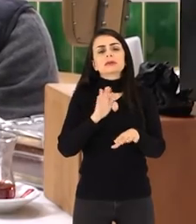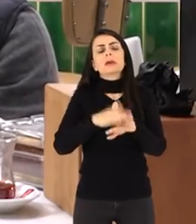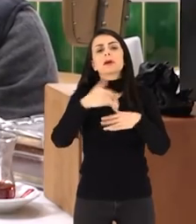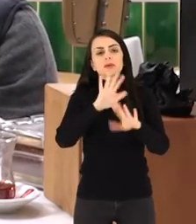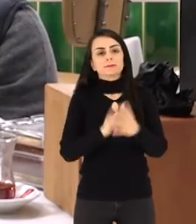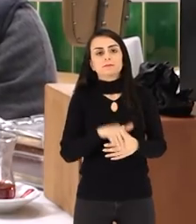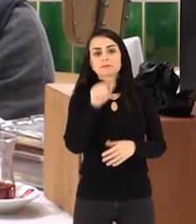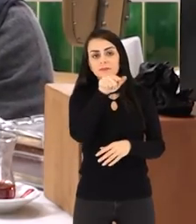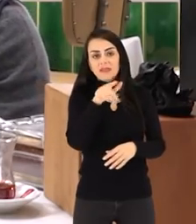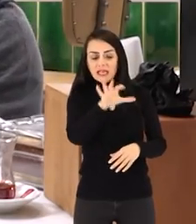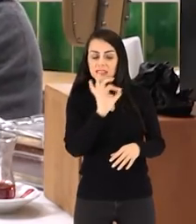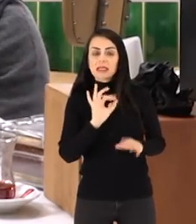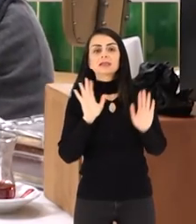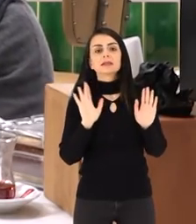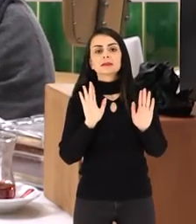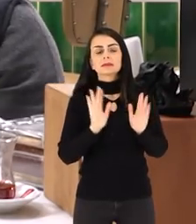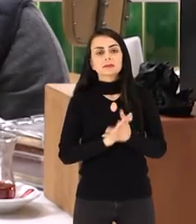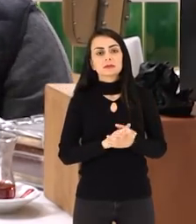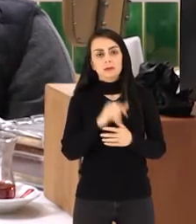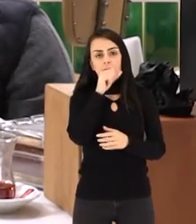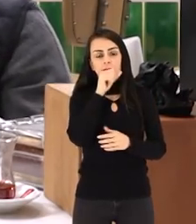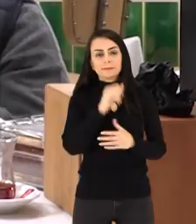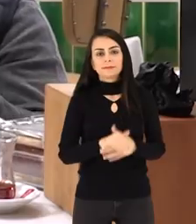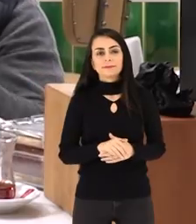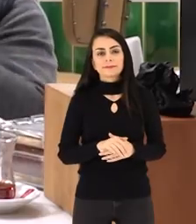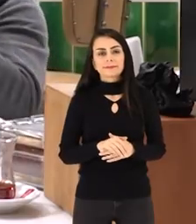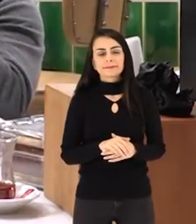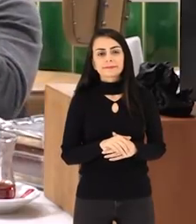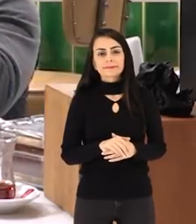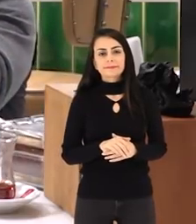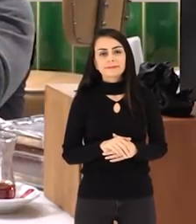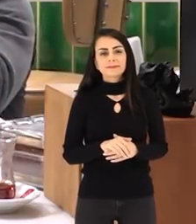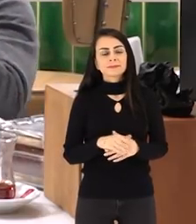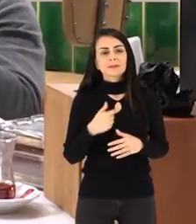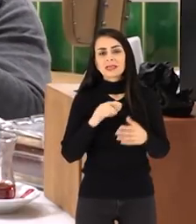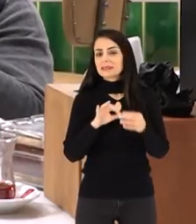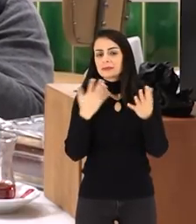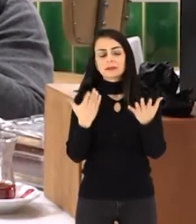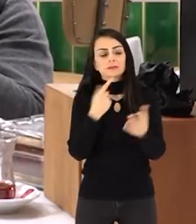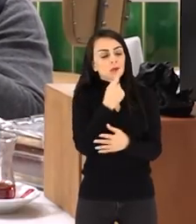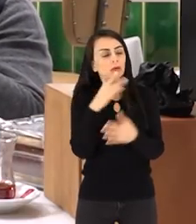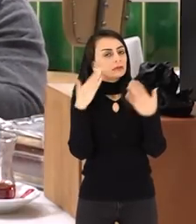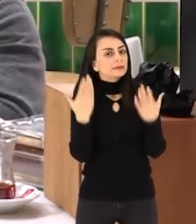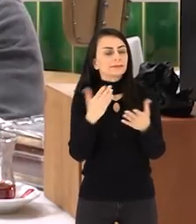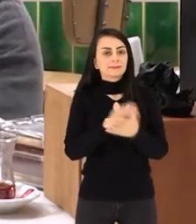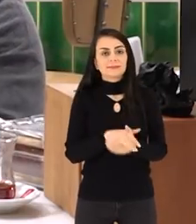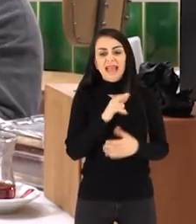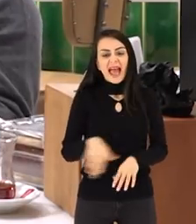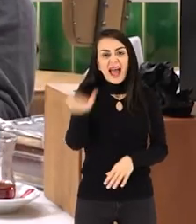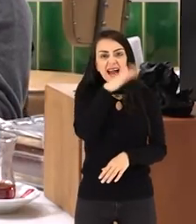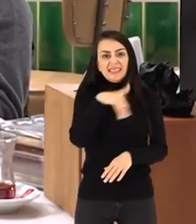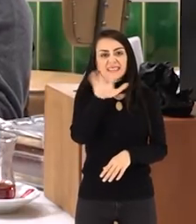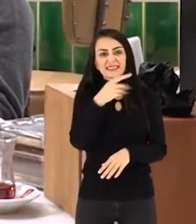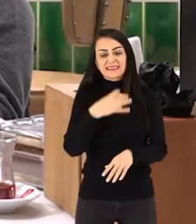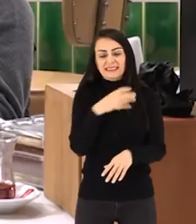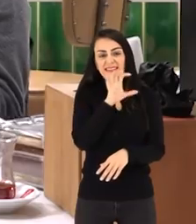meselesi değil, senin tercihinde belki mesela işte çok yani. Acayip bir şey bu. Belki. Yani nasıl diyeyim sana, herkes kendinde